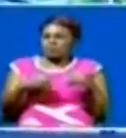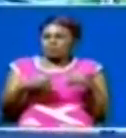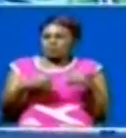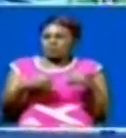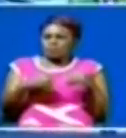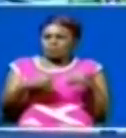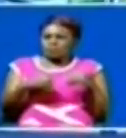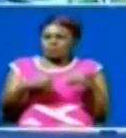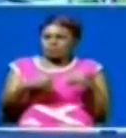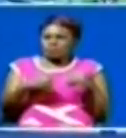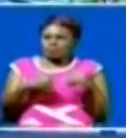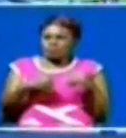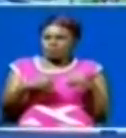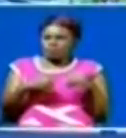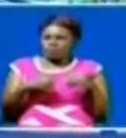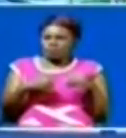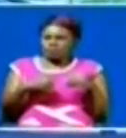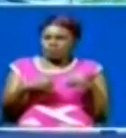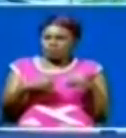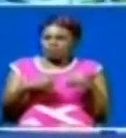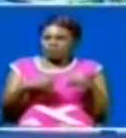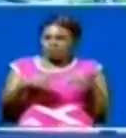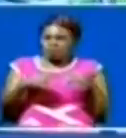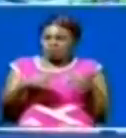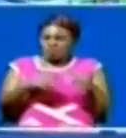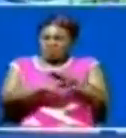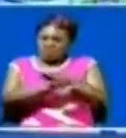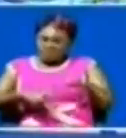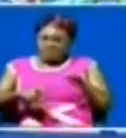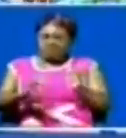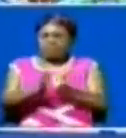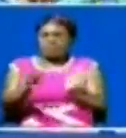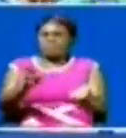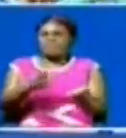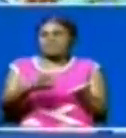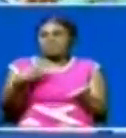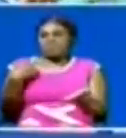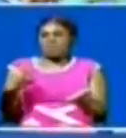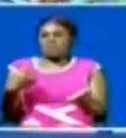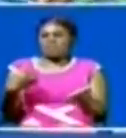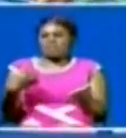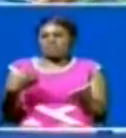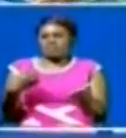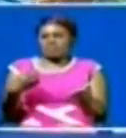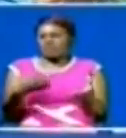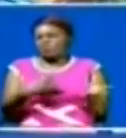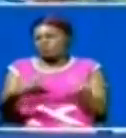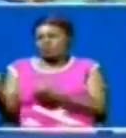na ufisadi, wanafanya ufisadi ama wanachukua mali yao, watoe kwa bunge, iko